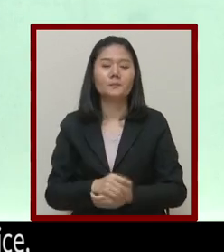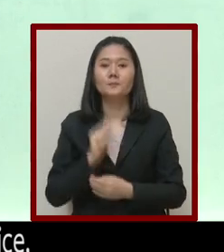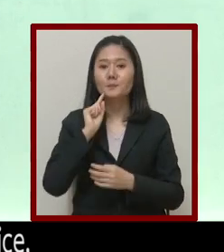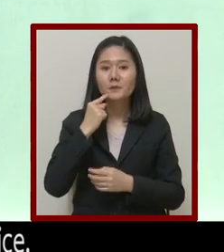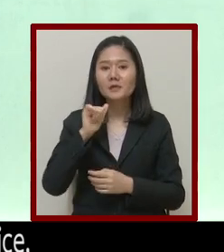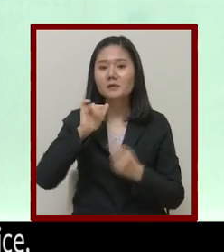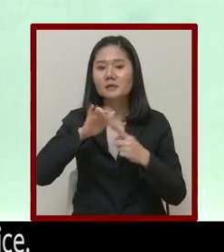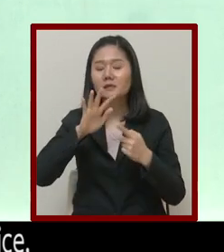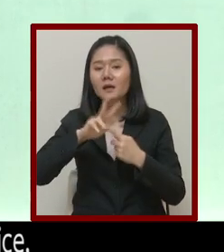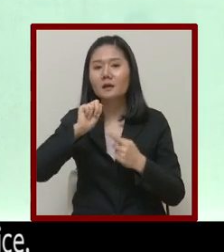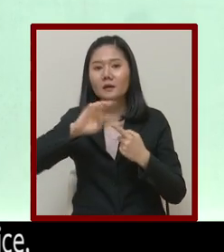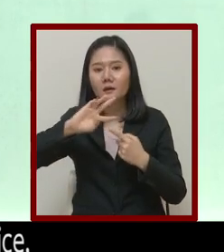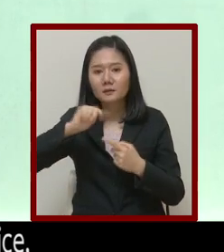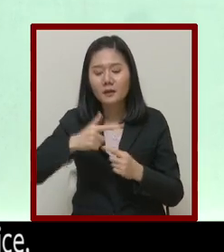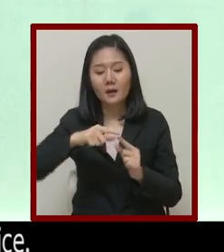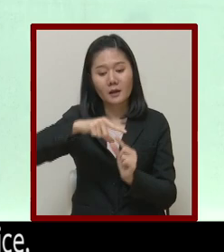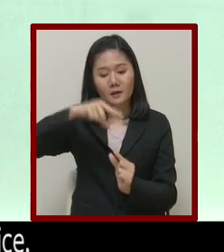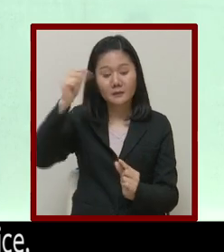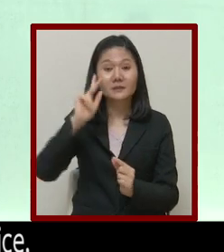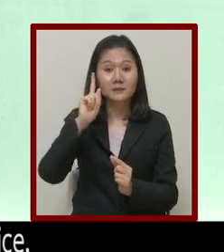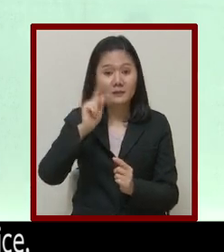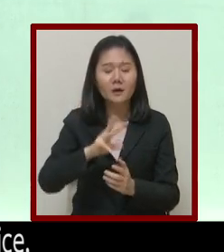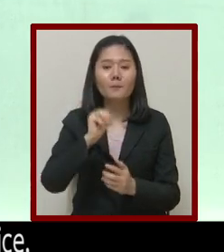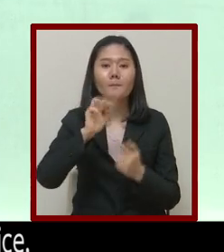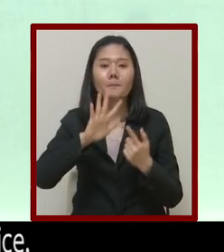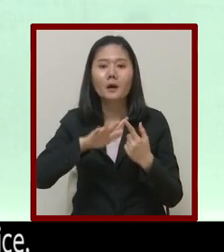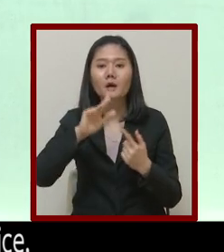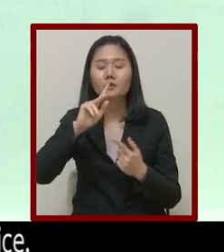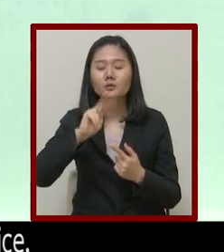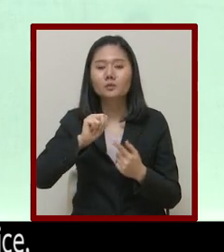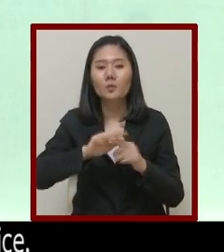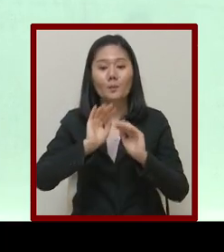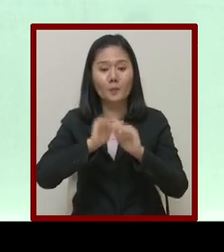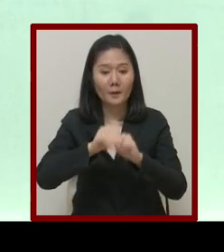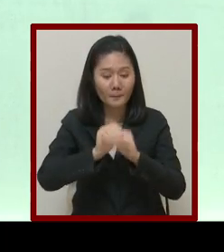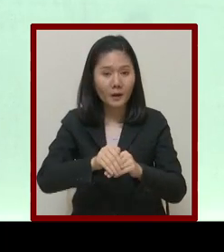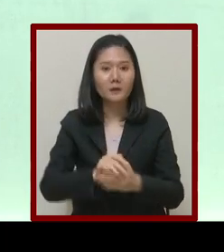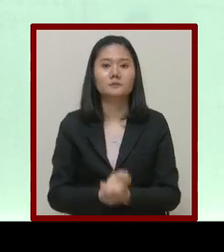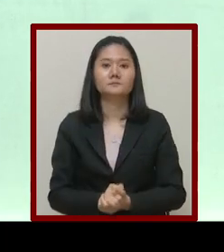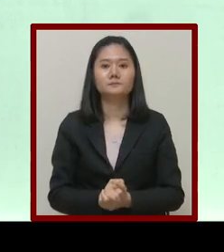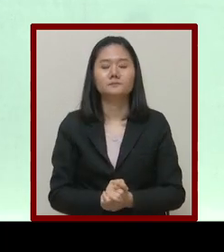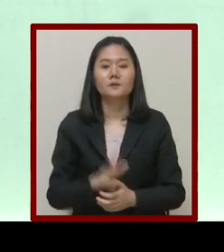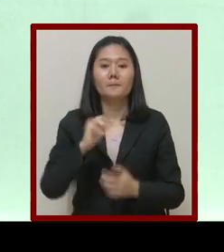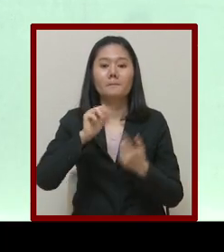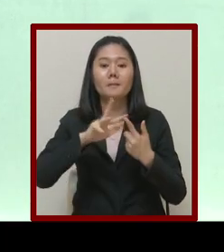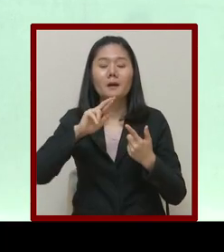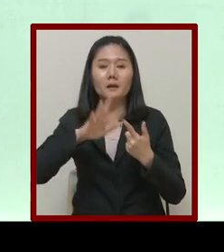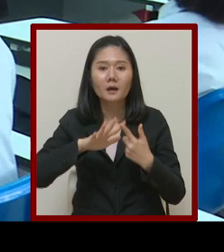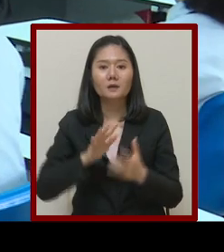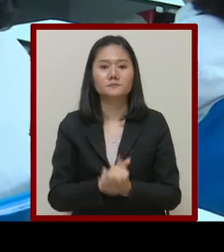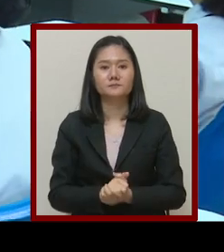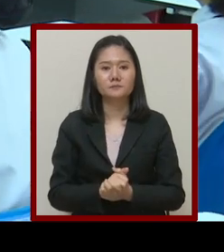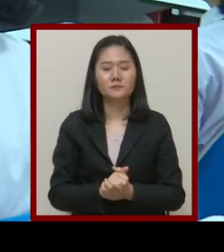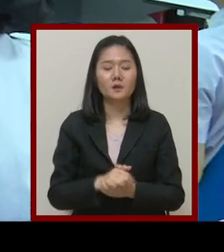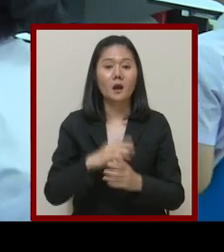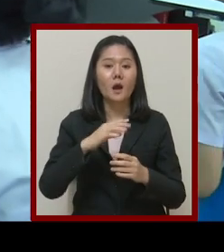น้ำย่านางน้ำใบเตยน้ำสับปะรดน้ำมะตูมน้ำมะพร้าวน้ำกระเจี๊ยบน้ำมะระขี้นกน้ำฟ้าทลายโจ